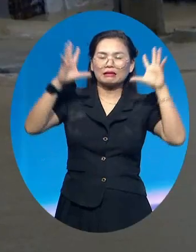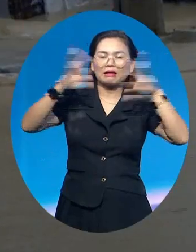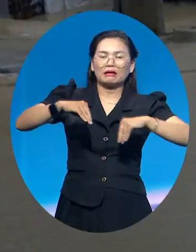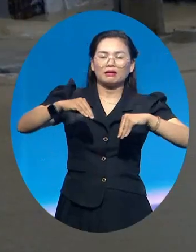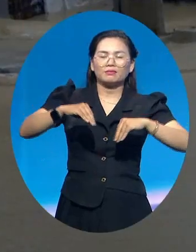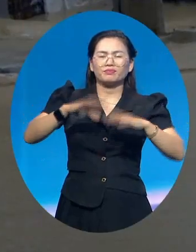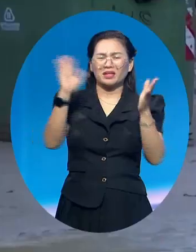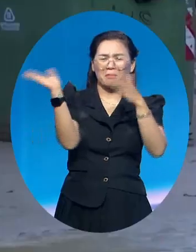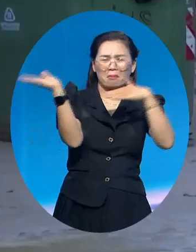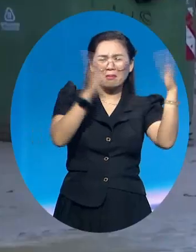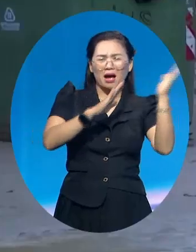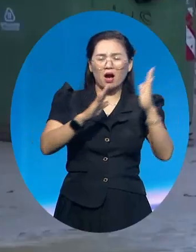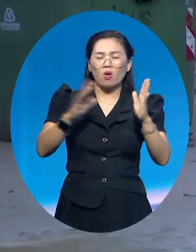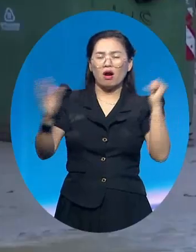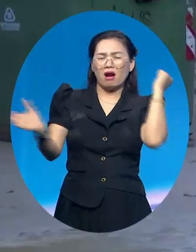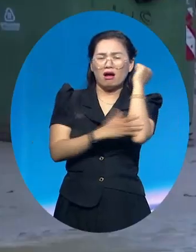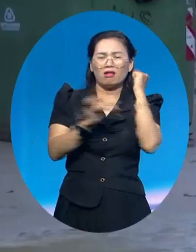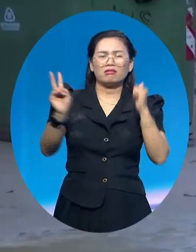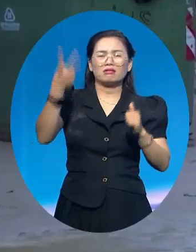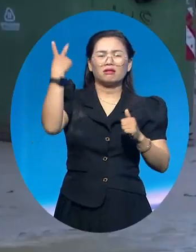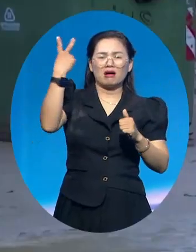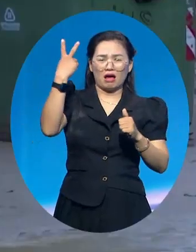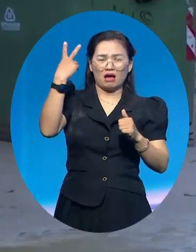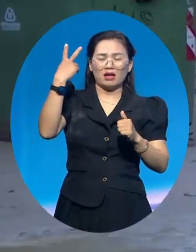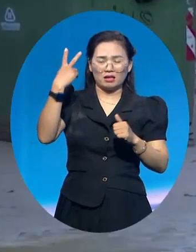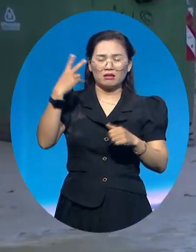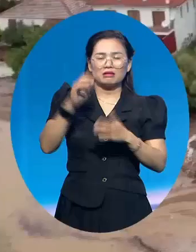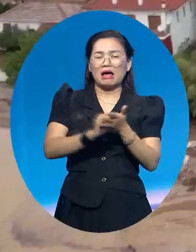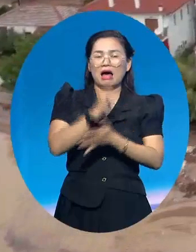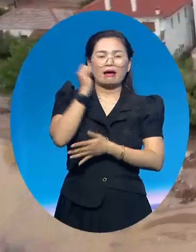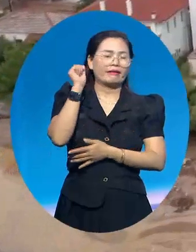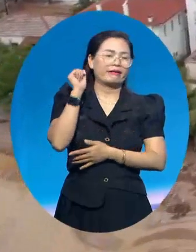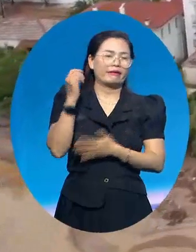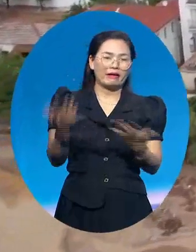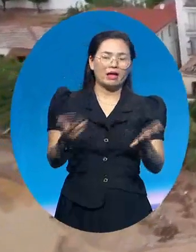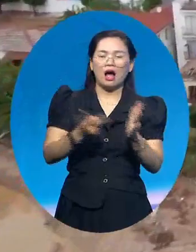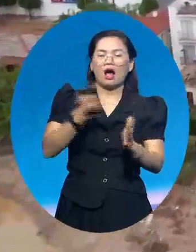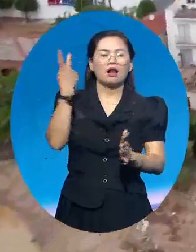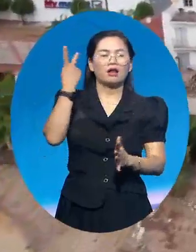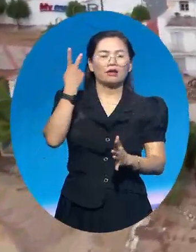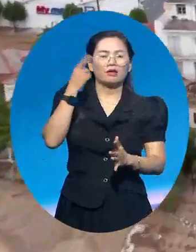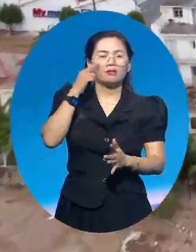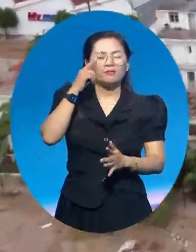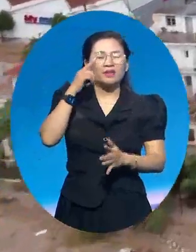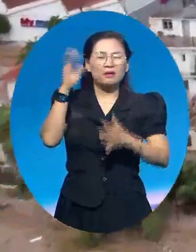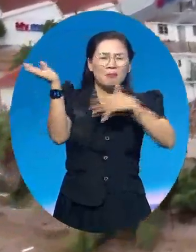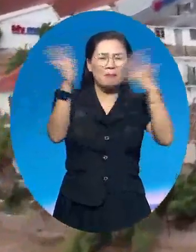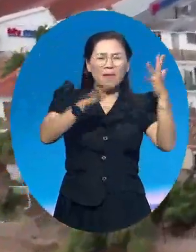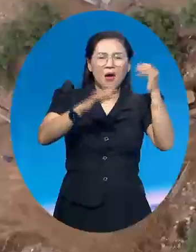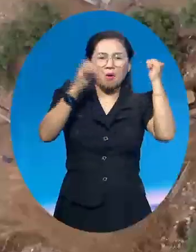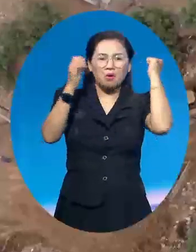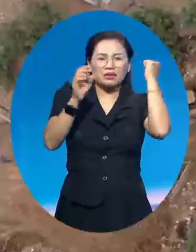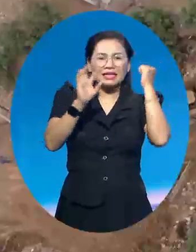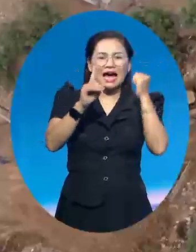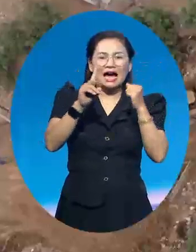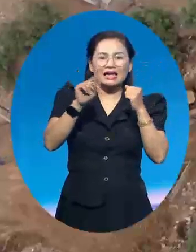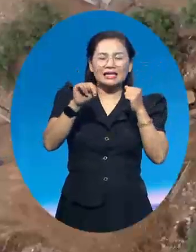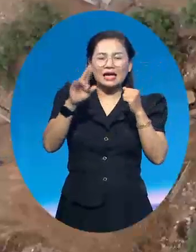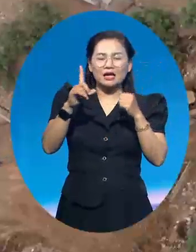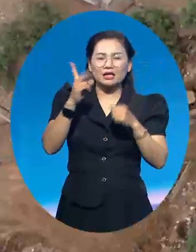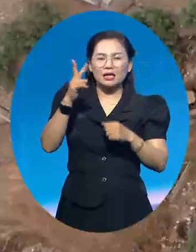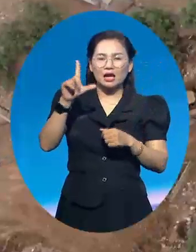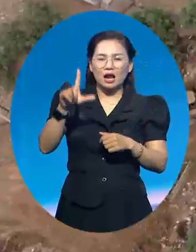Elias là cơn bão lớn thứ hai tấn công cùng khu vực trong tháng này sau bão Daniel, cơn bão dữ dội nhất đổ bộ vào Hy Lạp kể từ